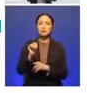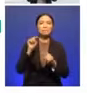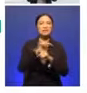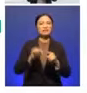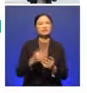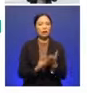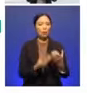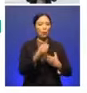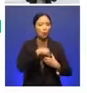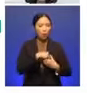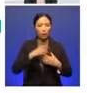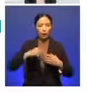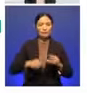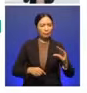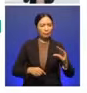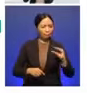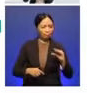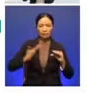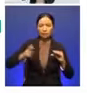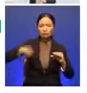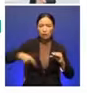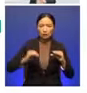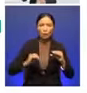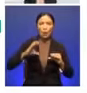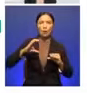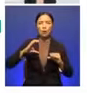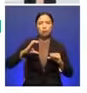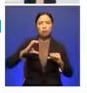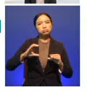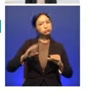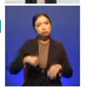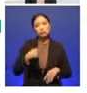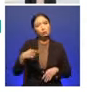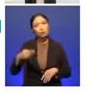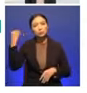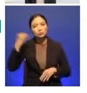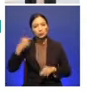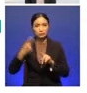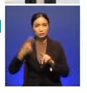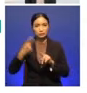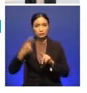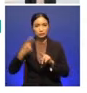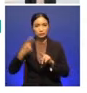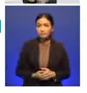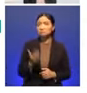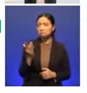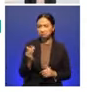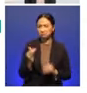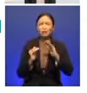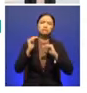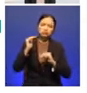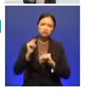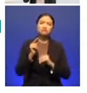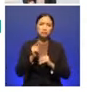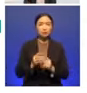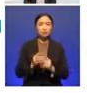ดลบในแต่ละเดือนนะครับเมื่อมันเป็นอย่างเงี้ยมันก็เลยโยงมาสู่สไลด์ภาพต่อไปนะครับนั่นก็คือความเหลื่อมล้ำในทรัพย์สินย